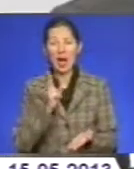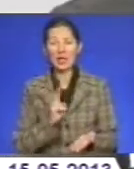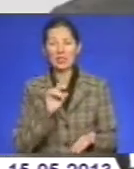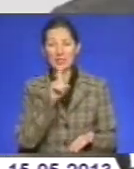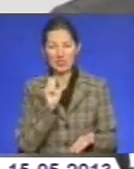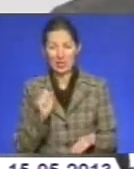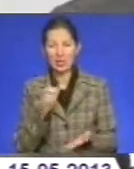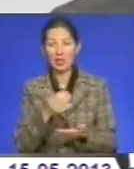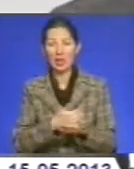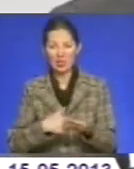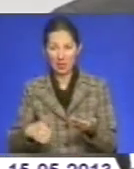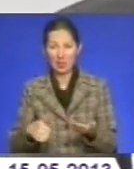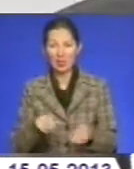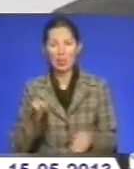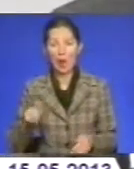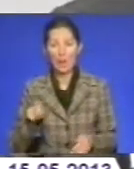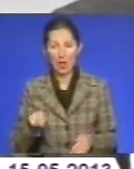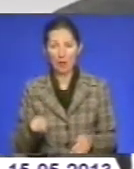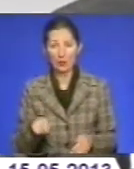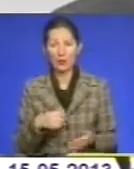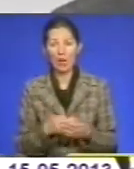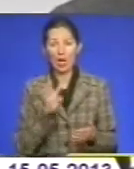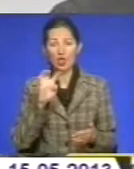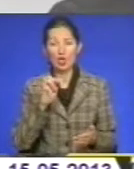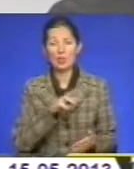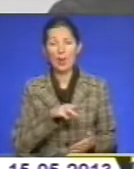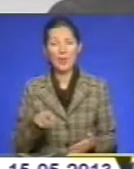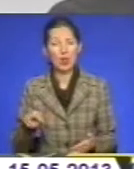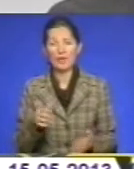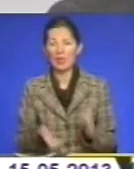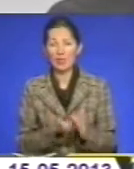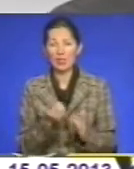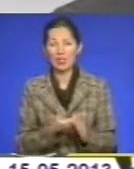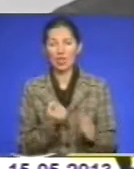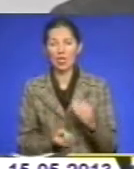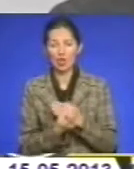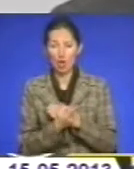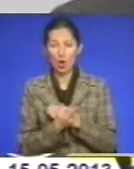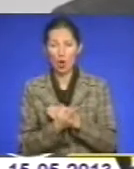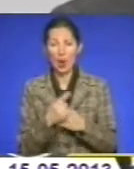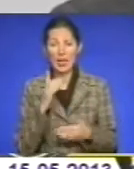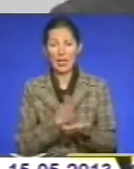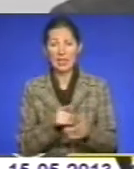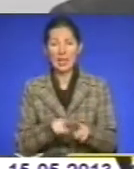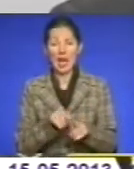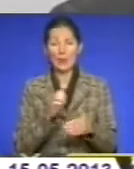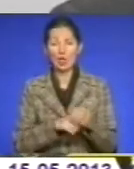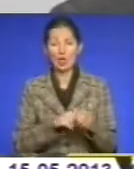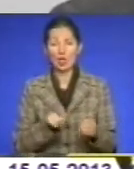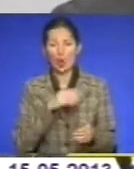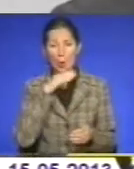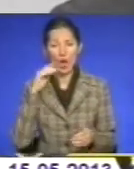держбюджет. 1 400 000 000 не вистачає. Джерело очевидне. Власне, та причина, яка в багато в чому